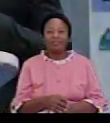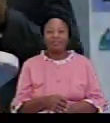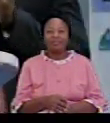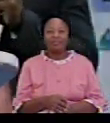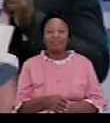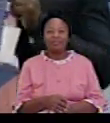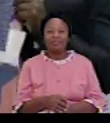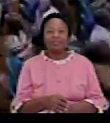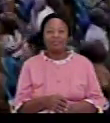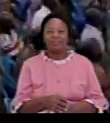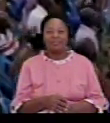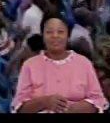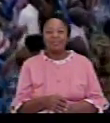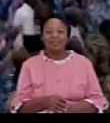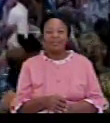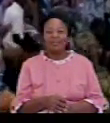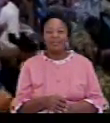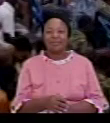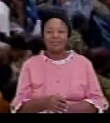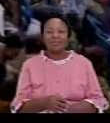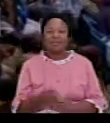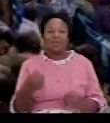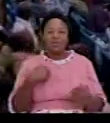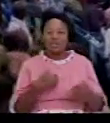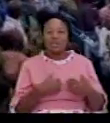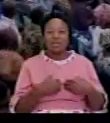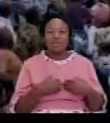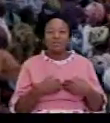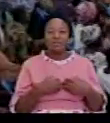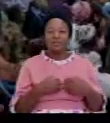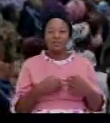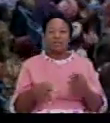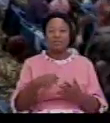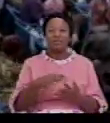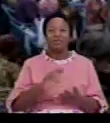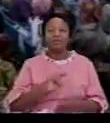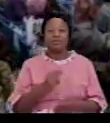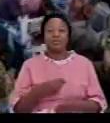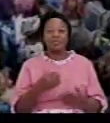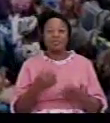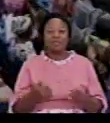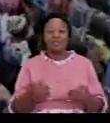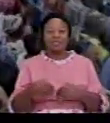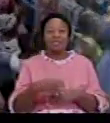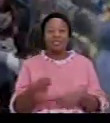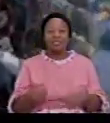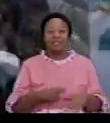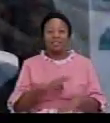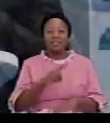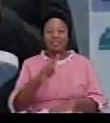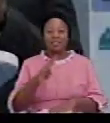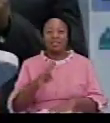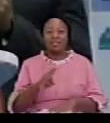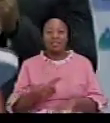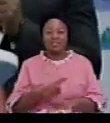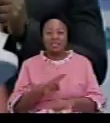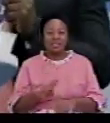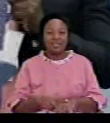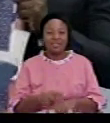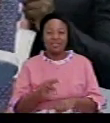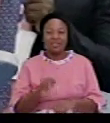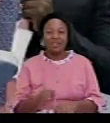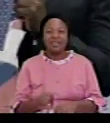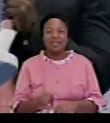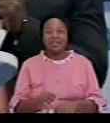We have in our midst tonight the national president of